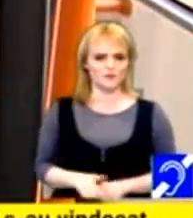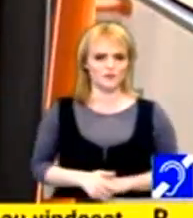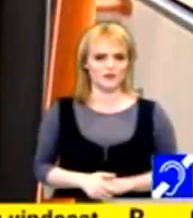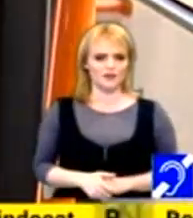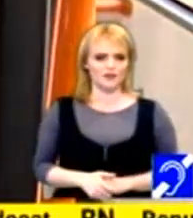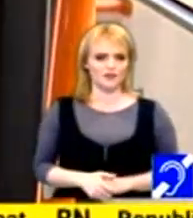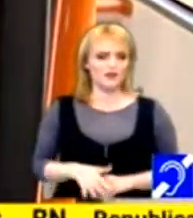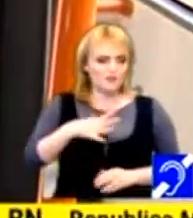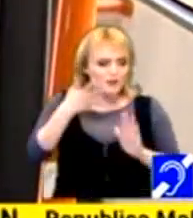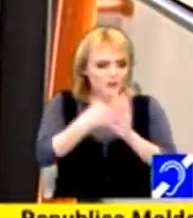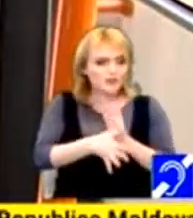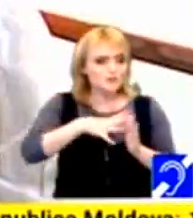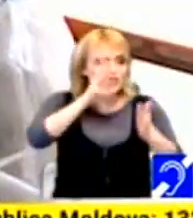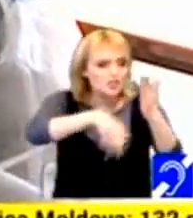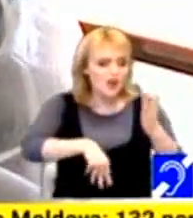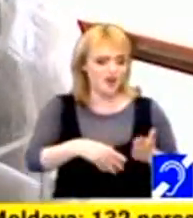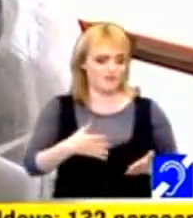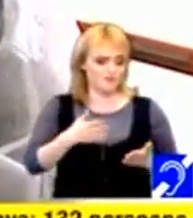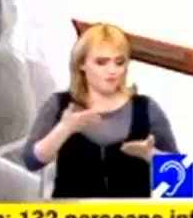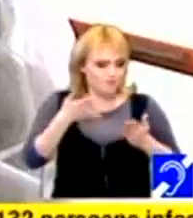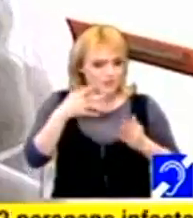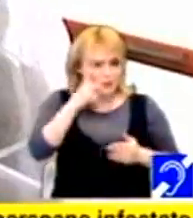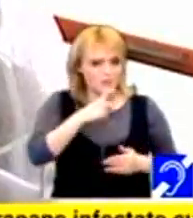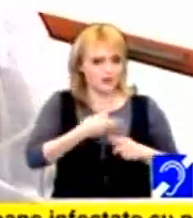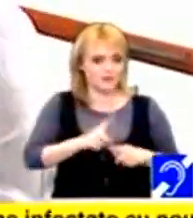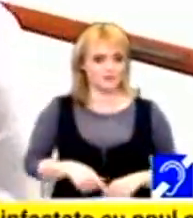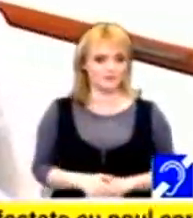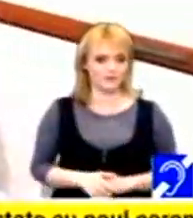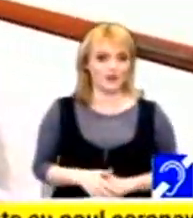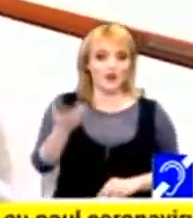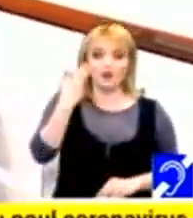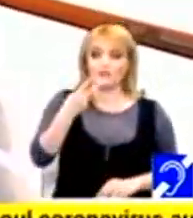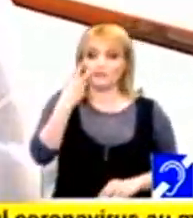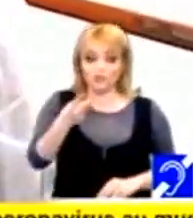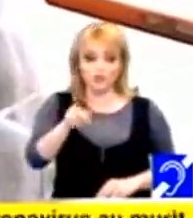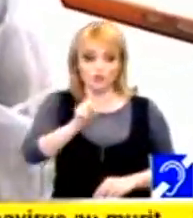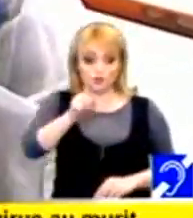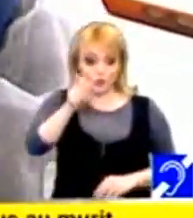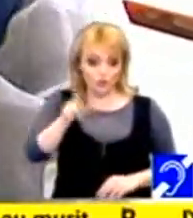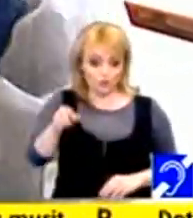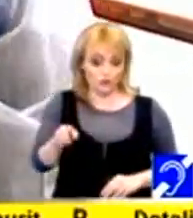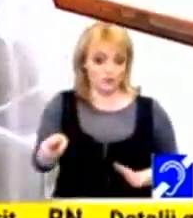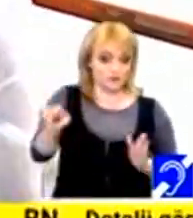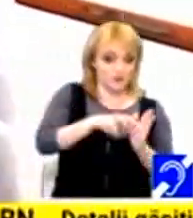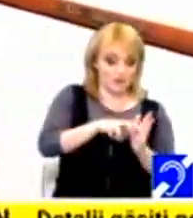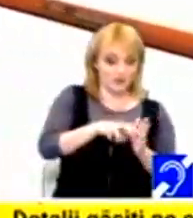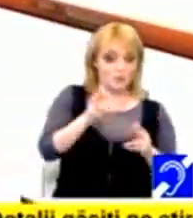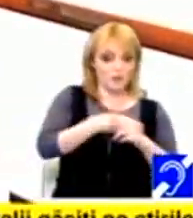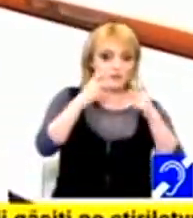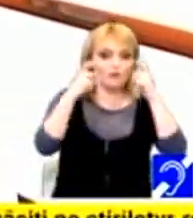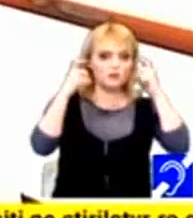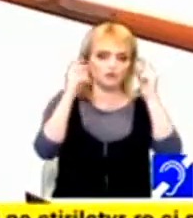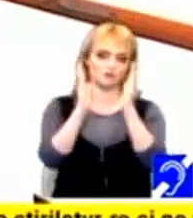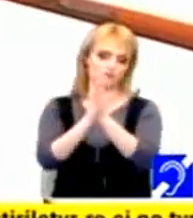străduiți-vă, căci amenda este din partea dumneavoastră. Și... Как только я вижу, что пассажир вошел без маски, я тут же попрошу